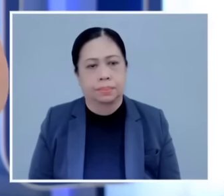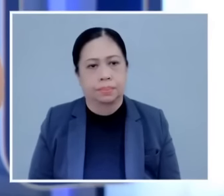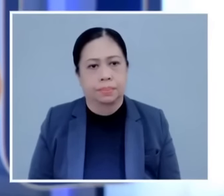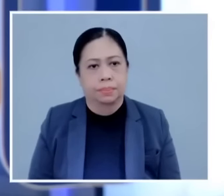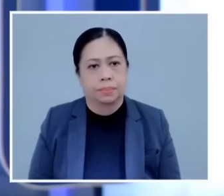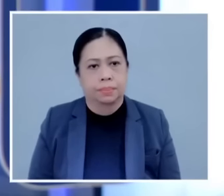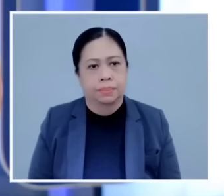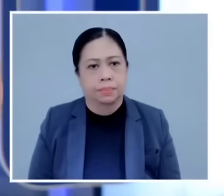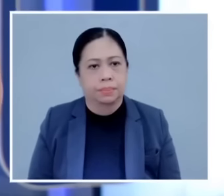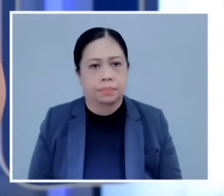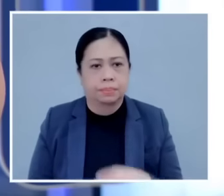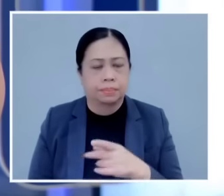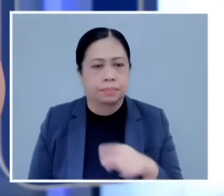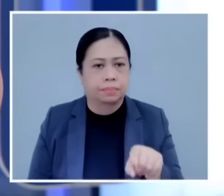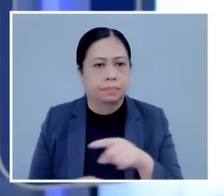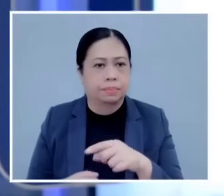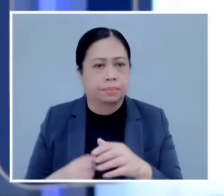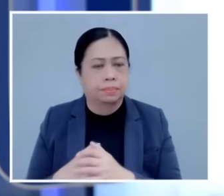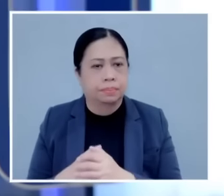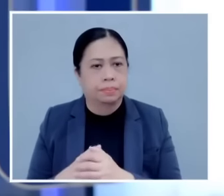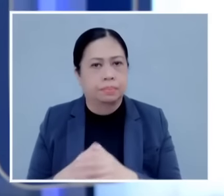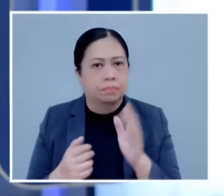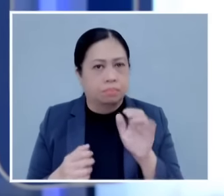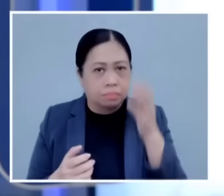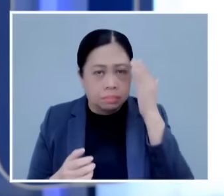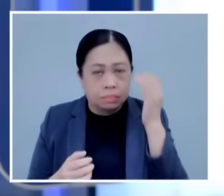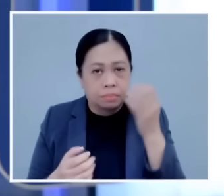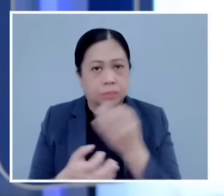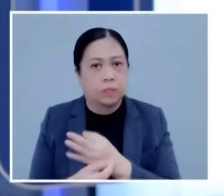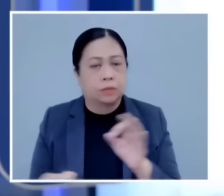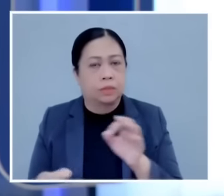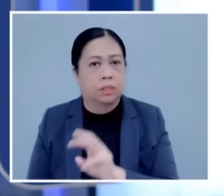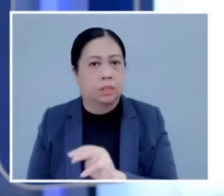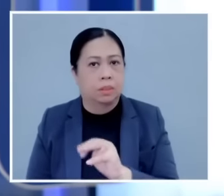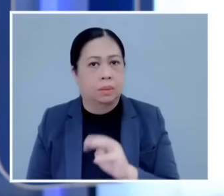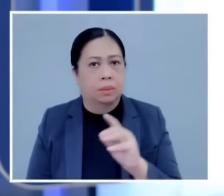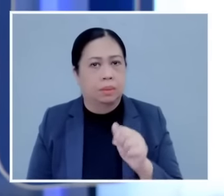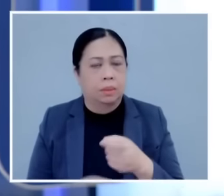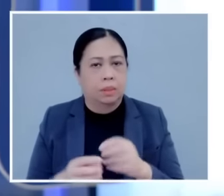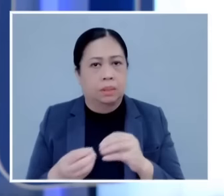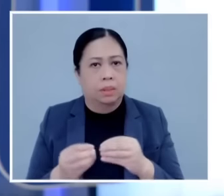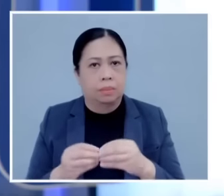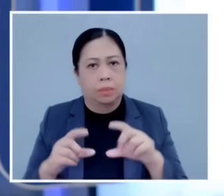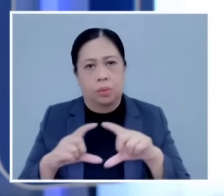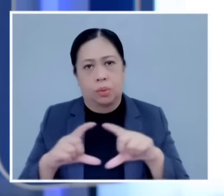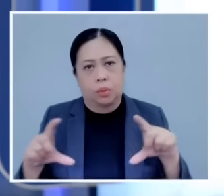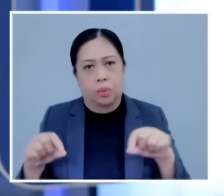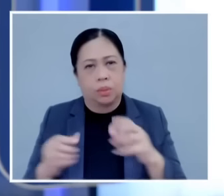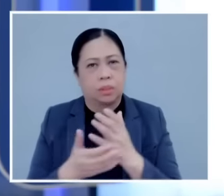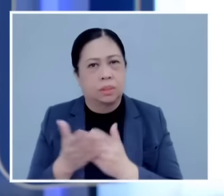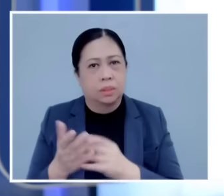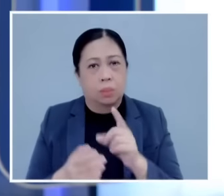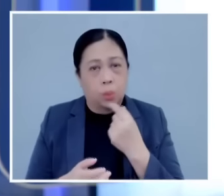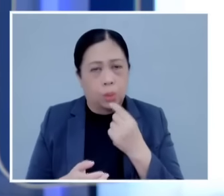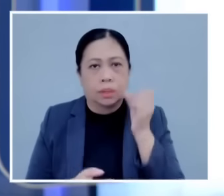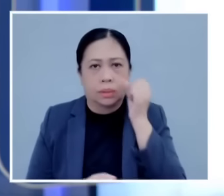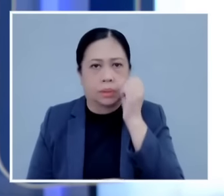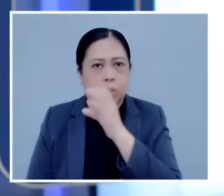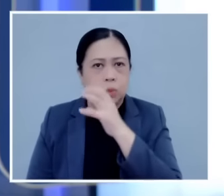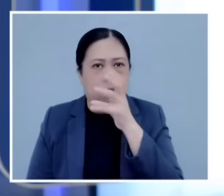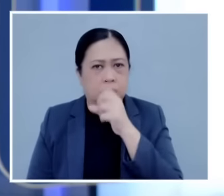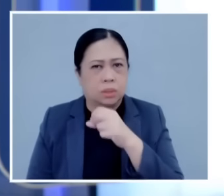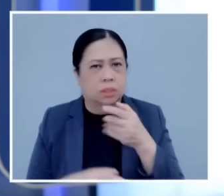Kiniling ng ilang kongresista na i-exempt din ng MMDA sa number coding scheme ang ilang senior citizens. Yan